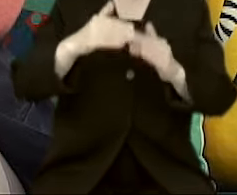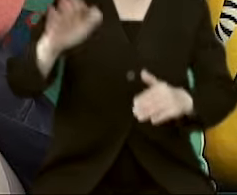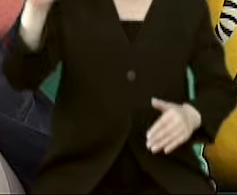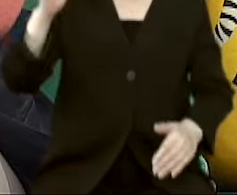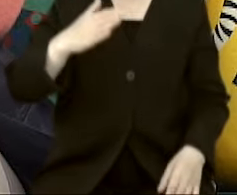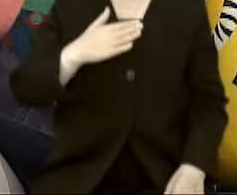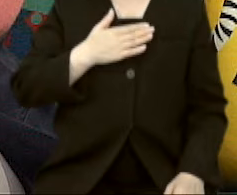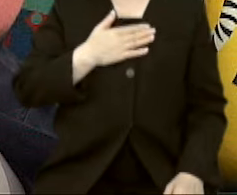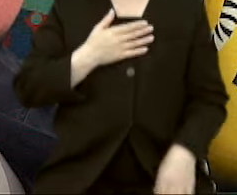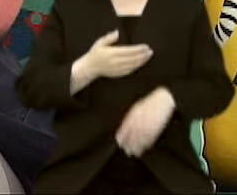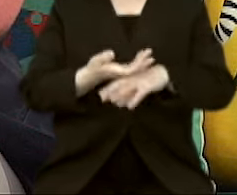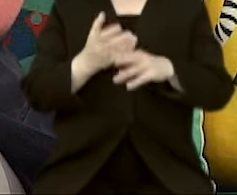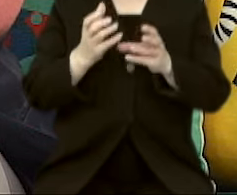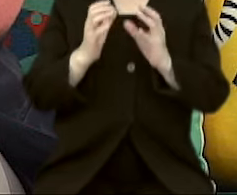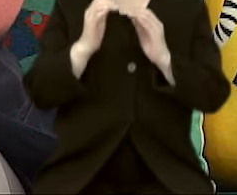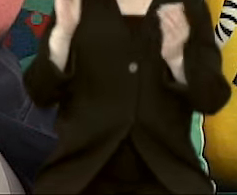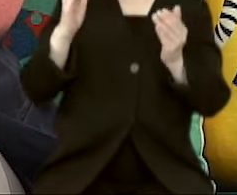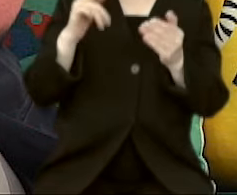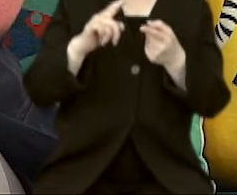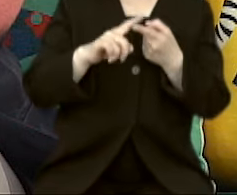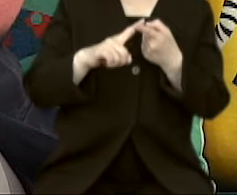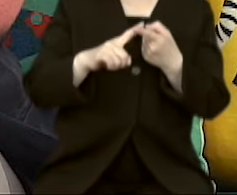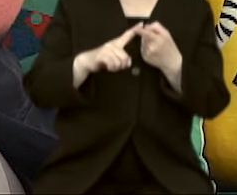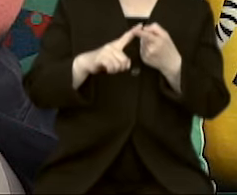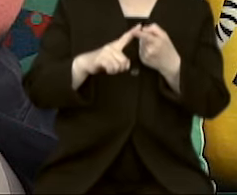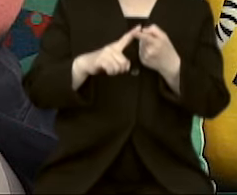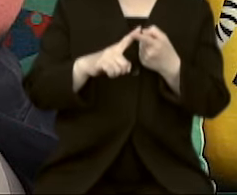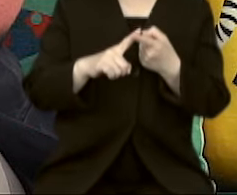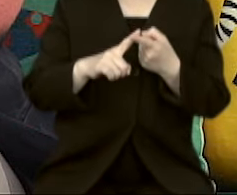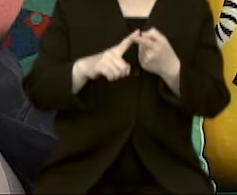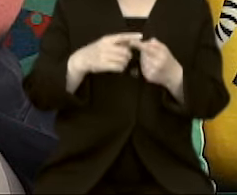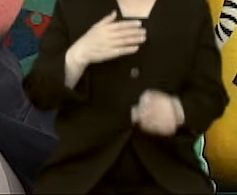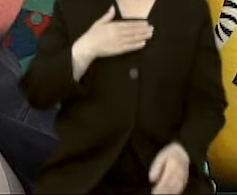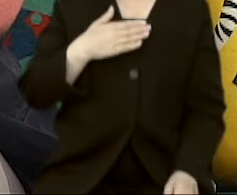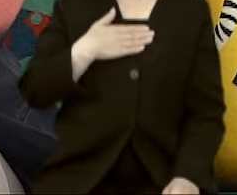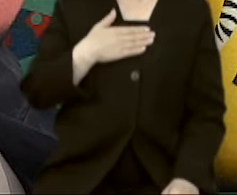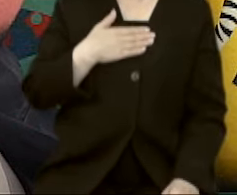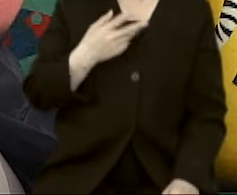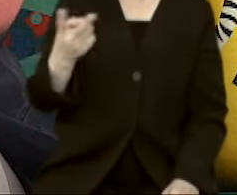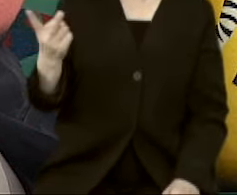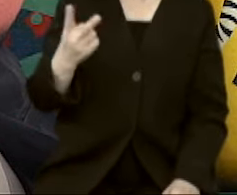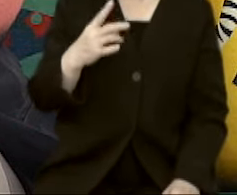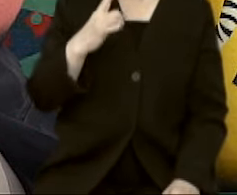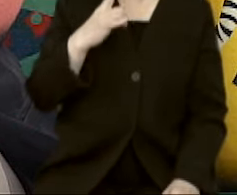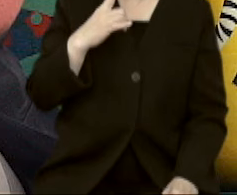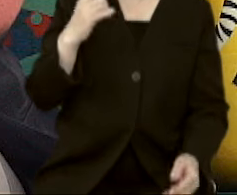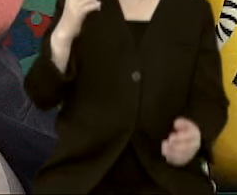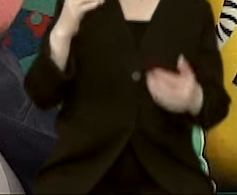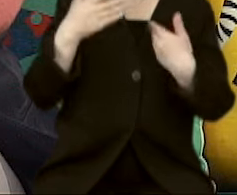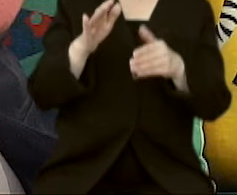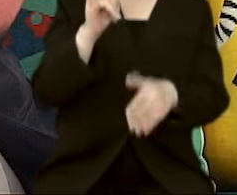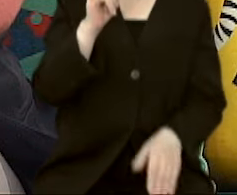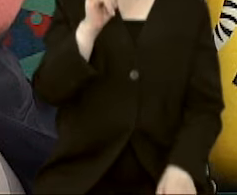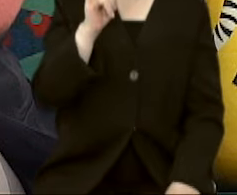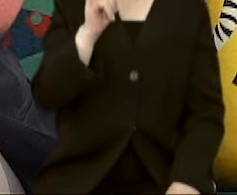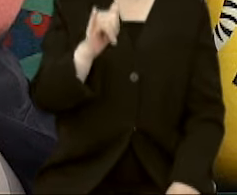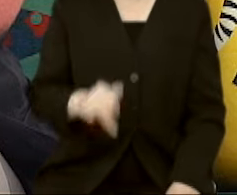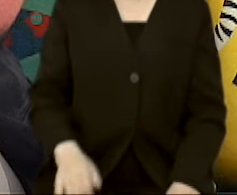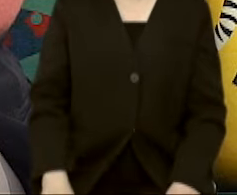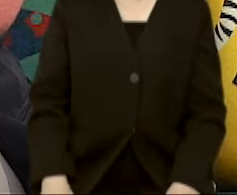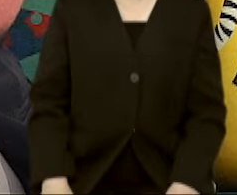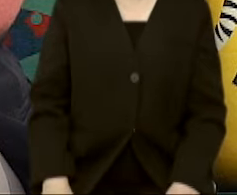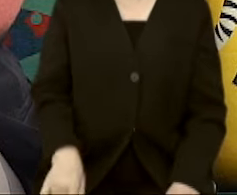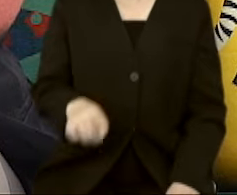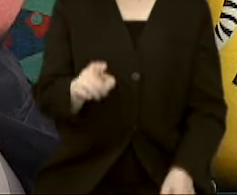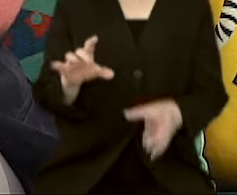그러나 제가 외국 학생으로서 그리고 외국 학생 둘이만 한 방에 있어요. 예, 그러니까 예. 날개 하나 갖다 놓고 저기 있어요.